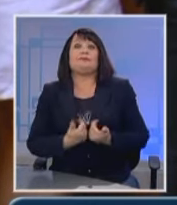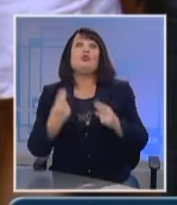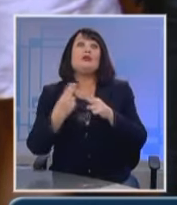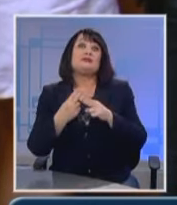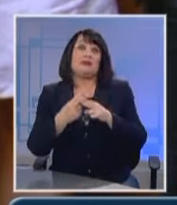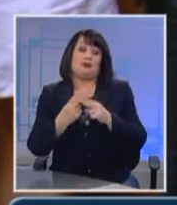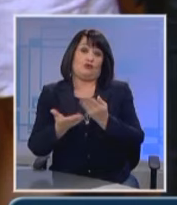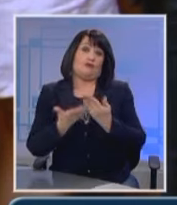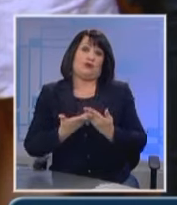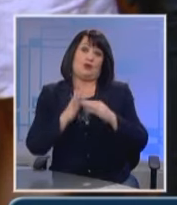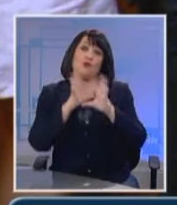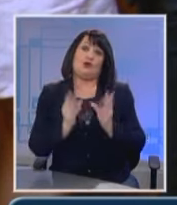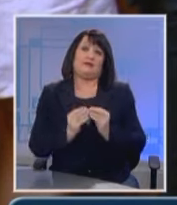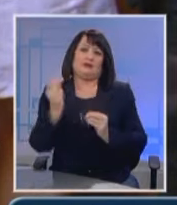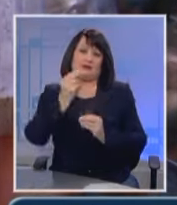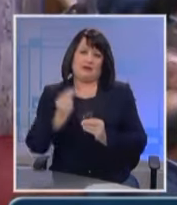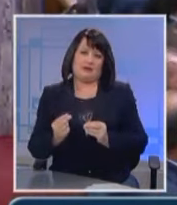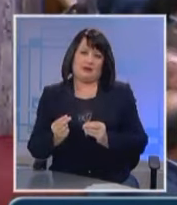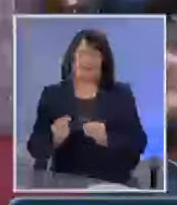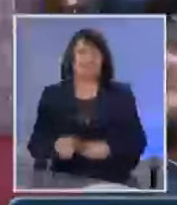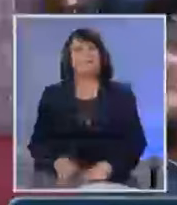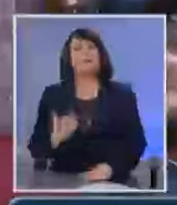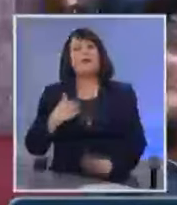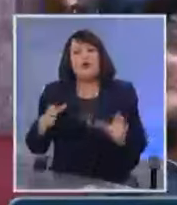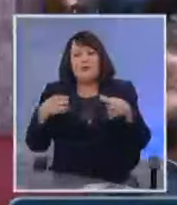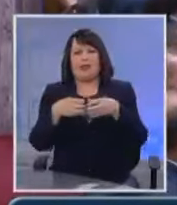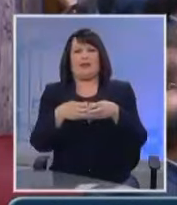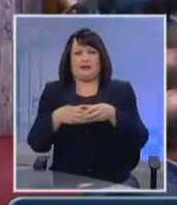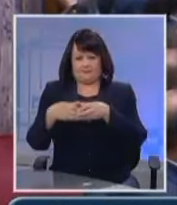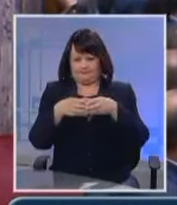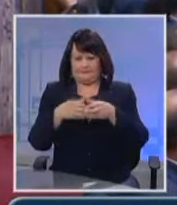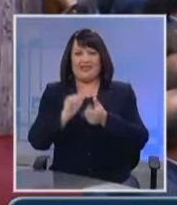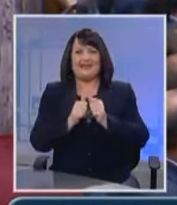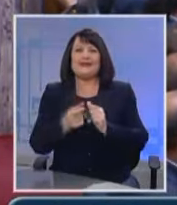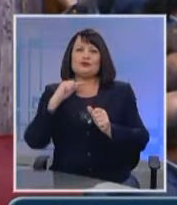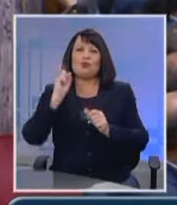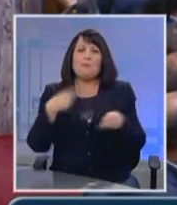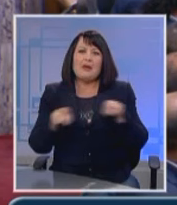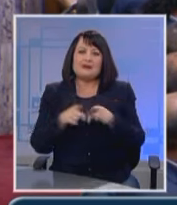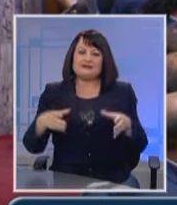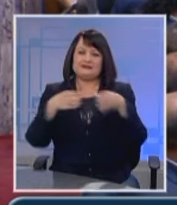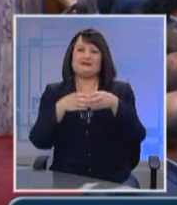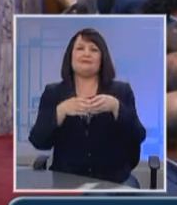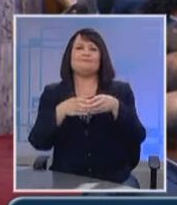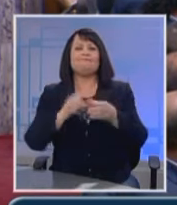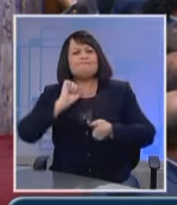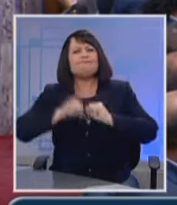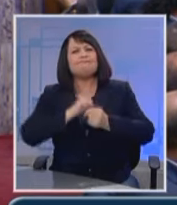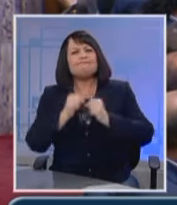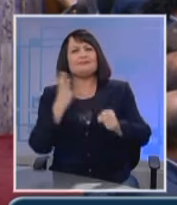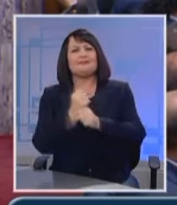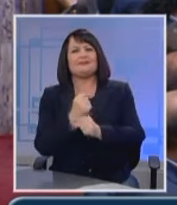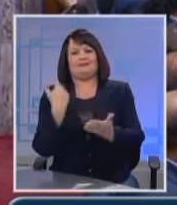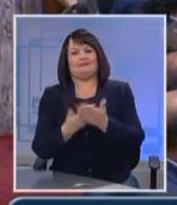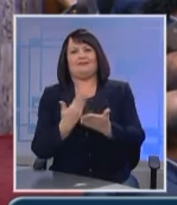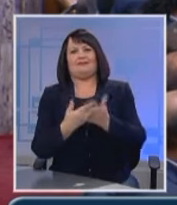σημαντικά όλα αυτά. Είμαστε μια ομάδα. Ενωθήκαμε όλοι μαζί για να φέρουμε